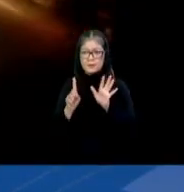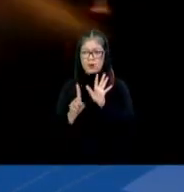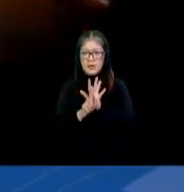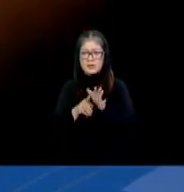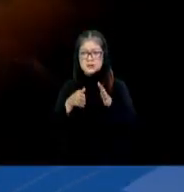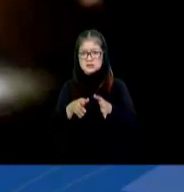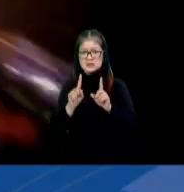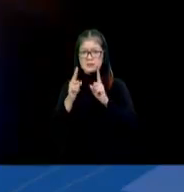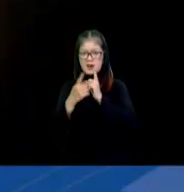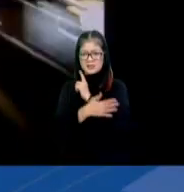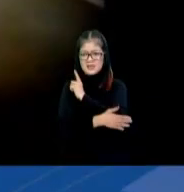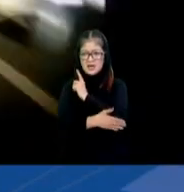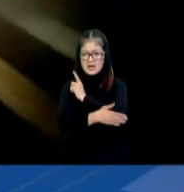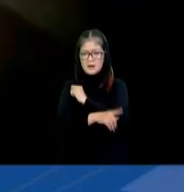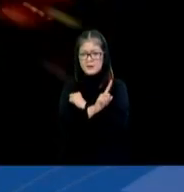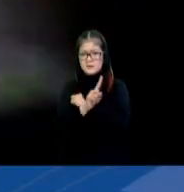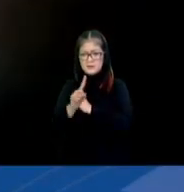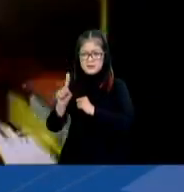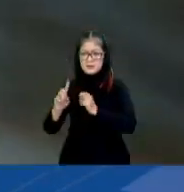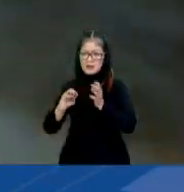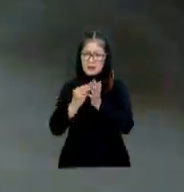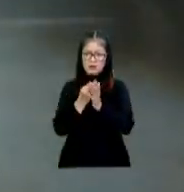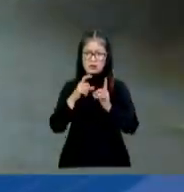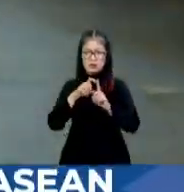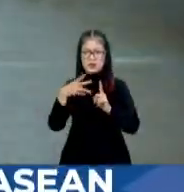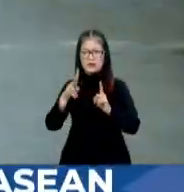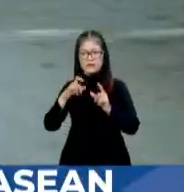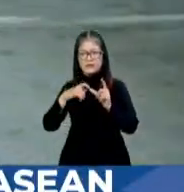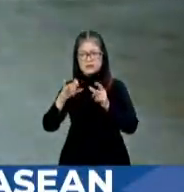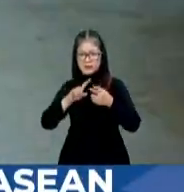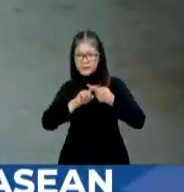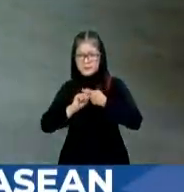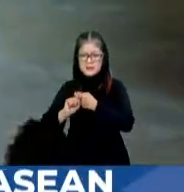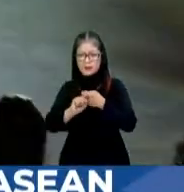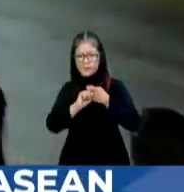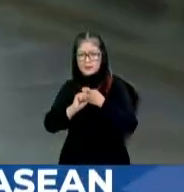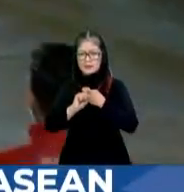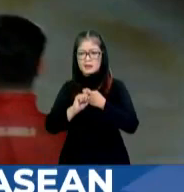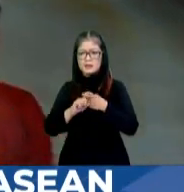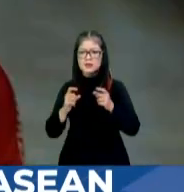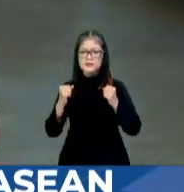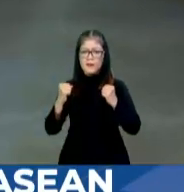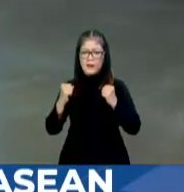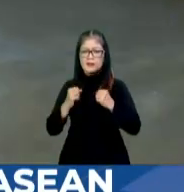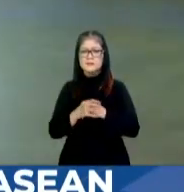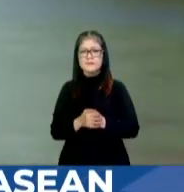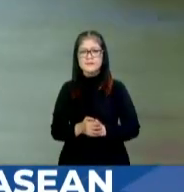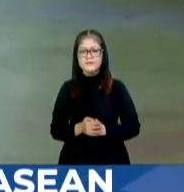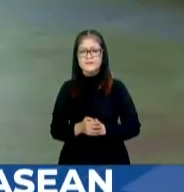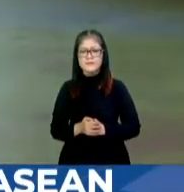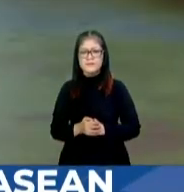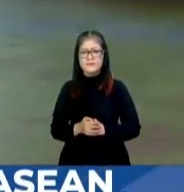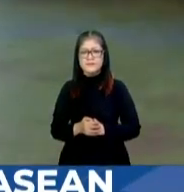negara kontestan mengikuti defile dalam spirit persahabatan dan solidaritas yang kuat. Sendiri